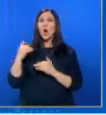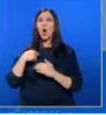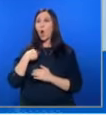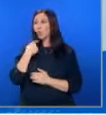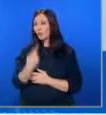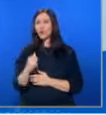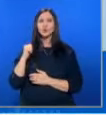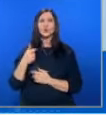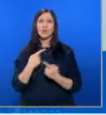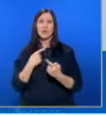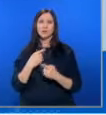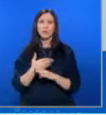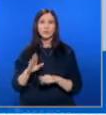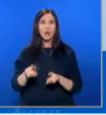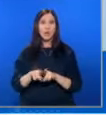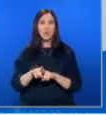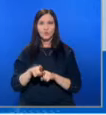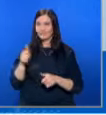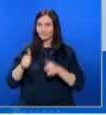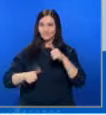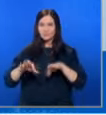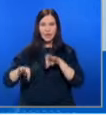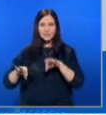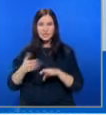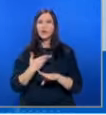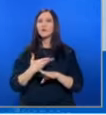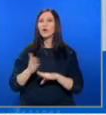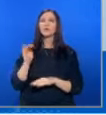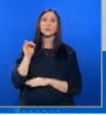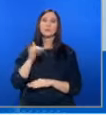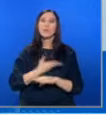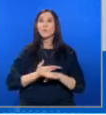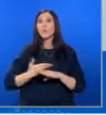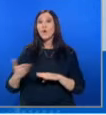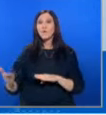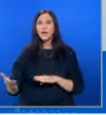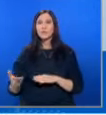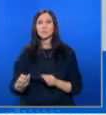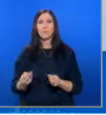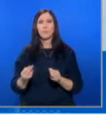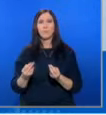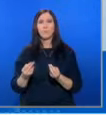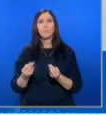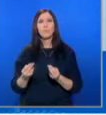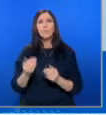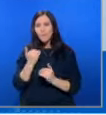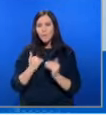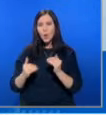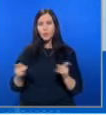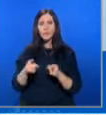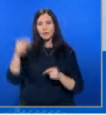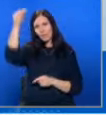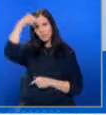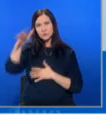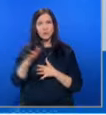разговорите продължават, като кастингът най-вероятно ще бъде проведен с подуправителите на Българската